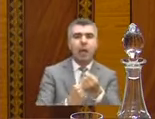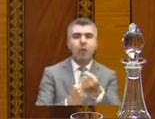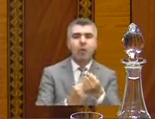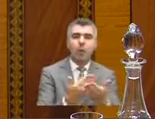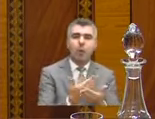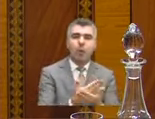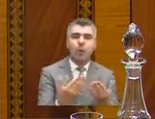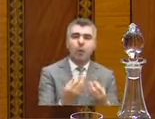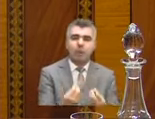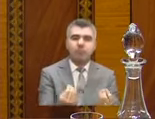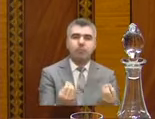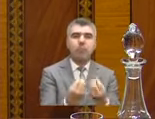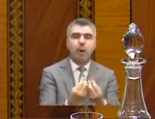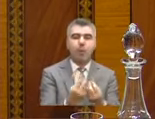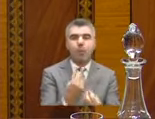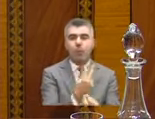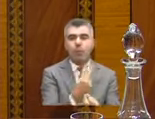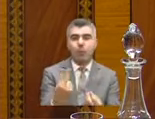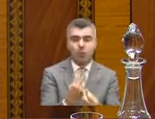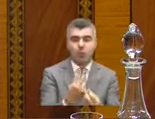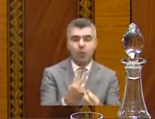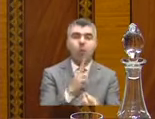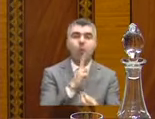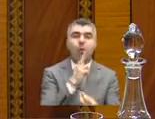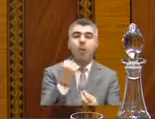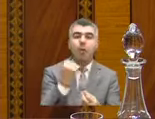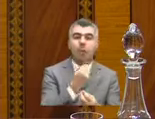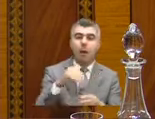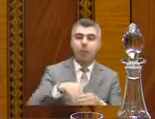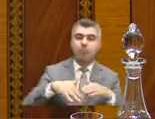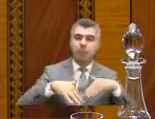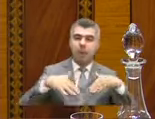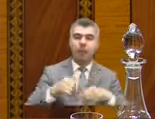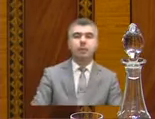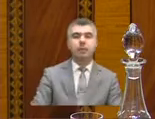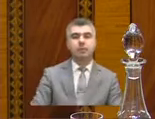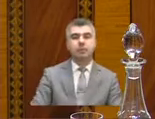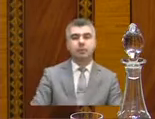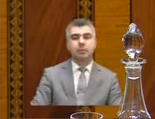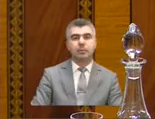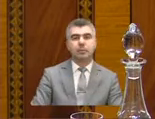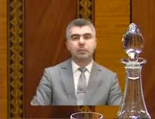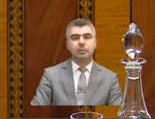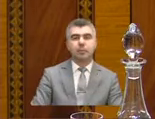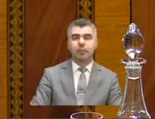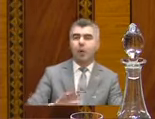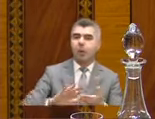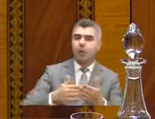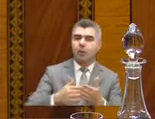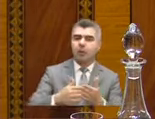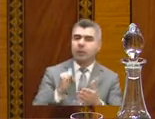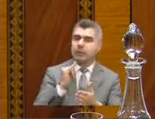بين المؤسستين التنفيذية والتشريعية، وهو ما